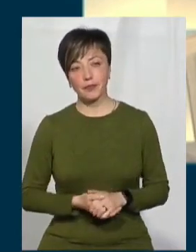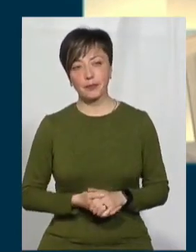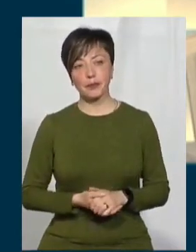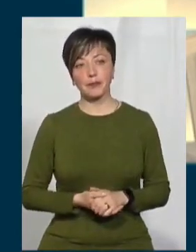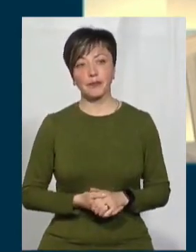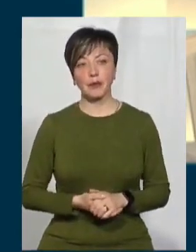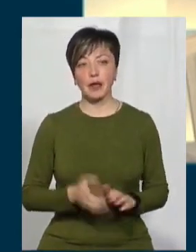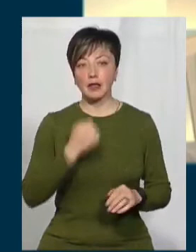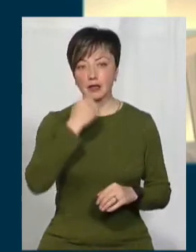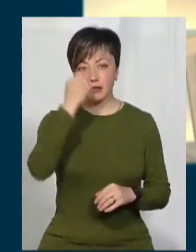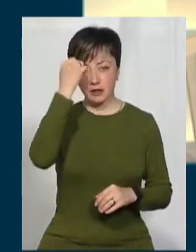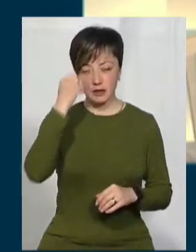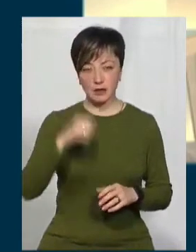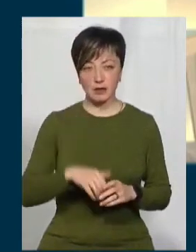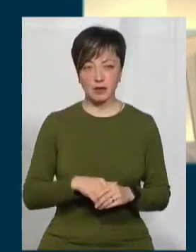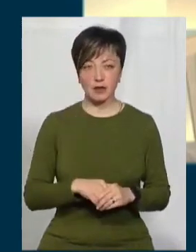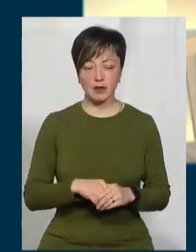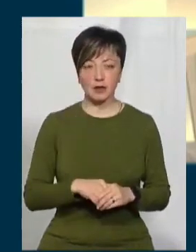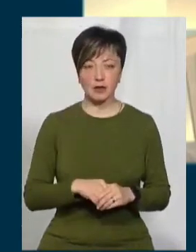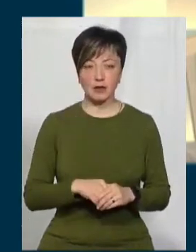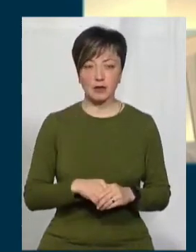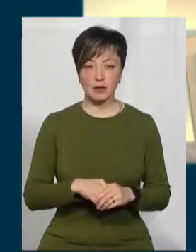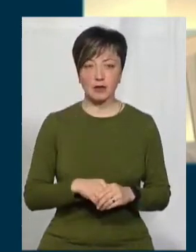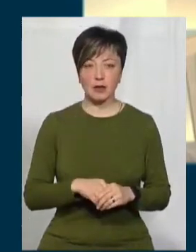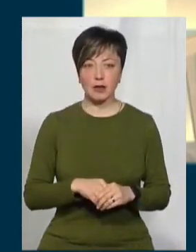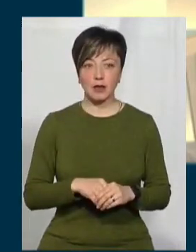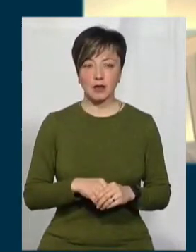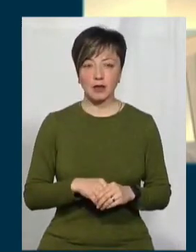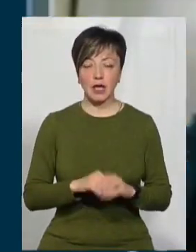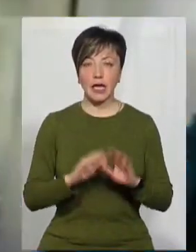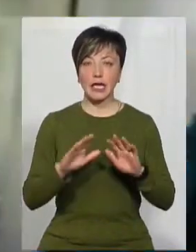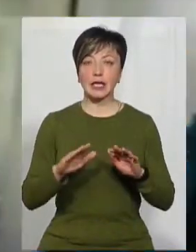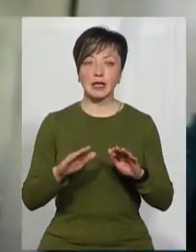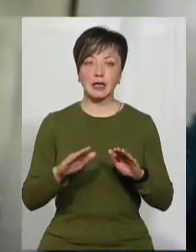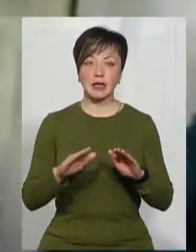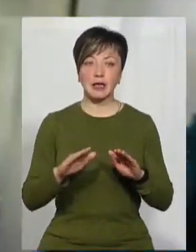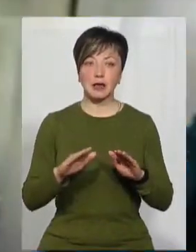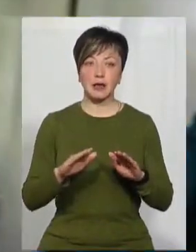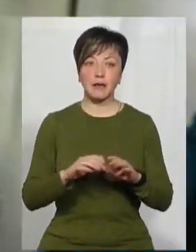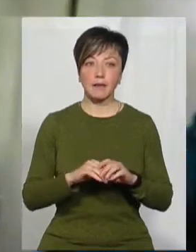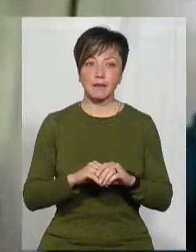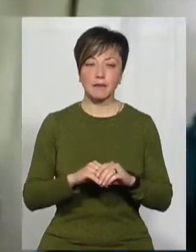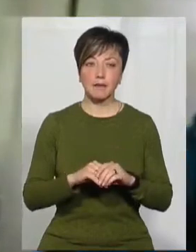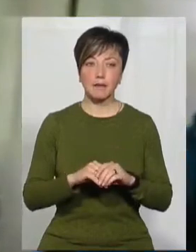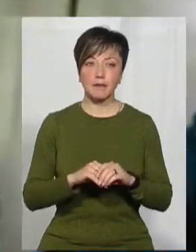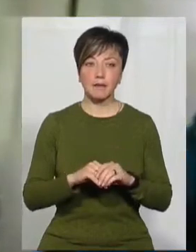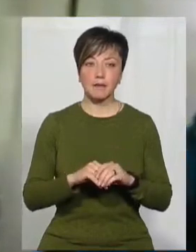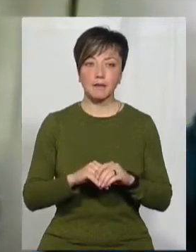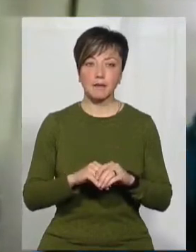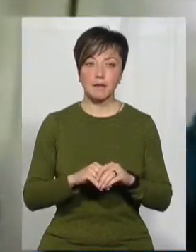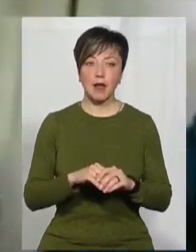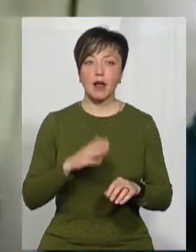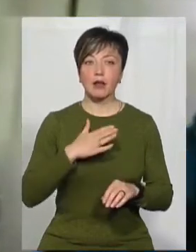Дякую. Ініціатива з прозорості інфраструктури. Наша головна забезпечити прозорість